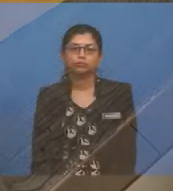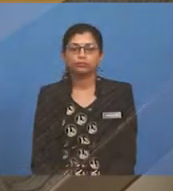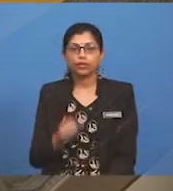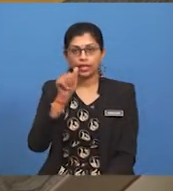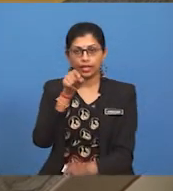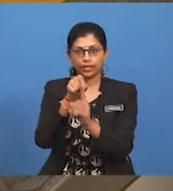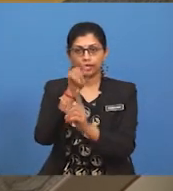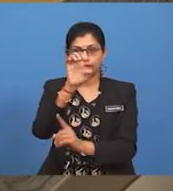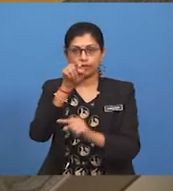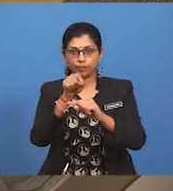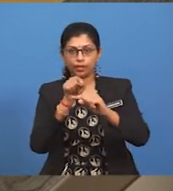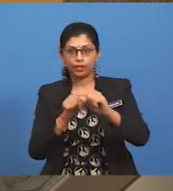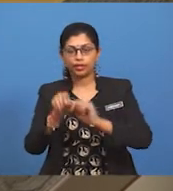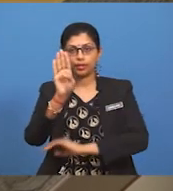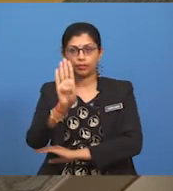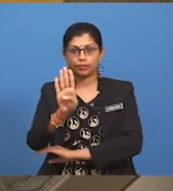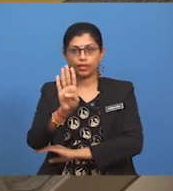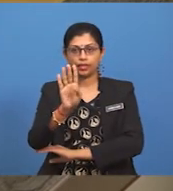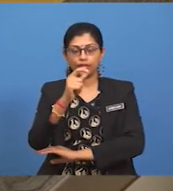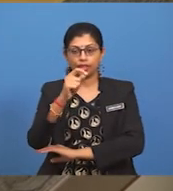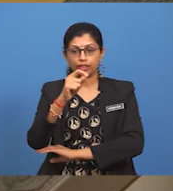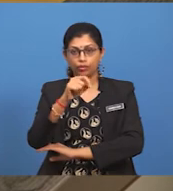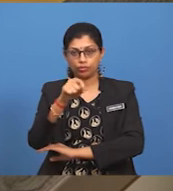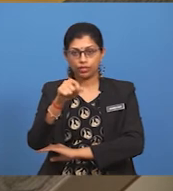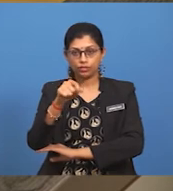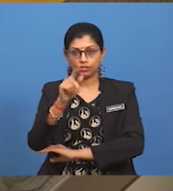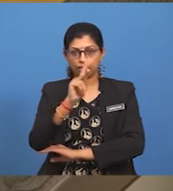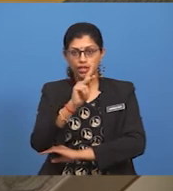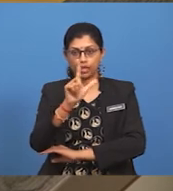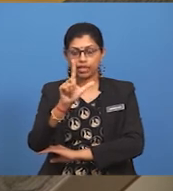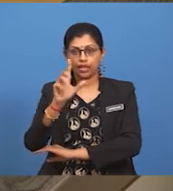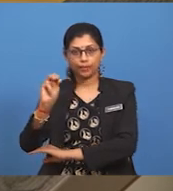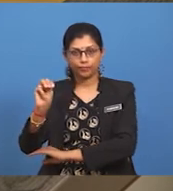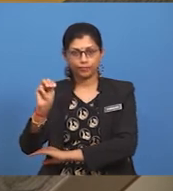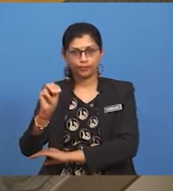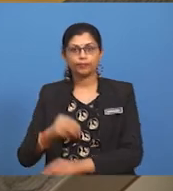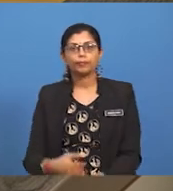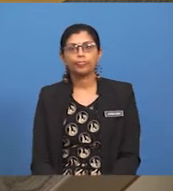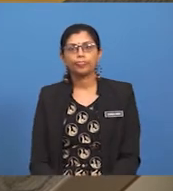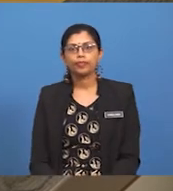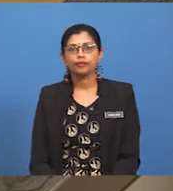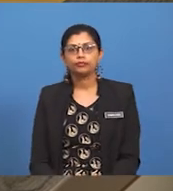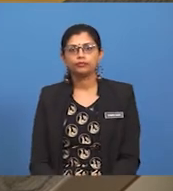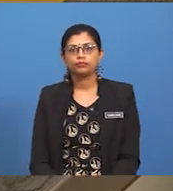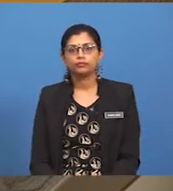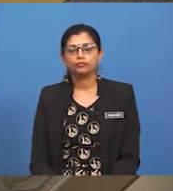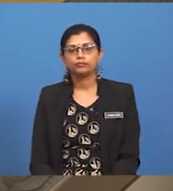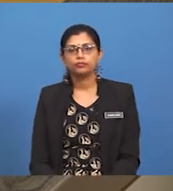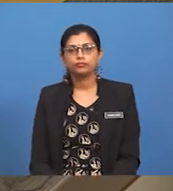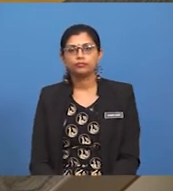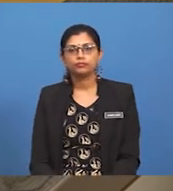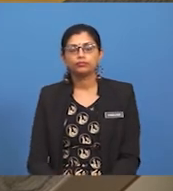A ke E bahagi dengan 4, tandakan K, L dan M.